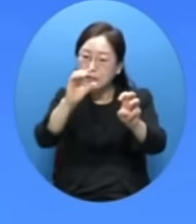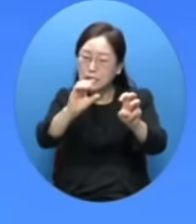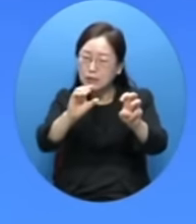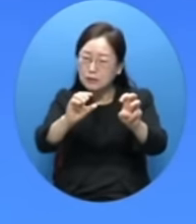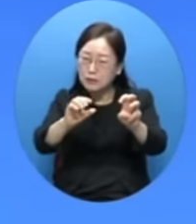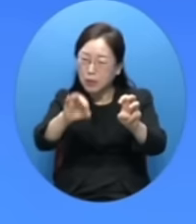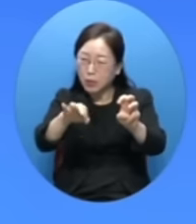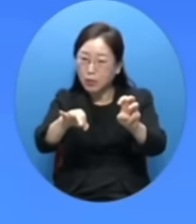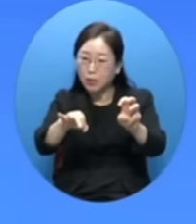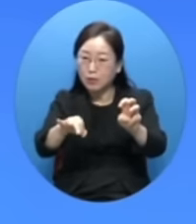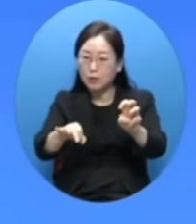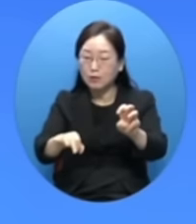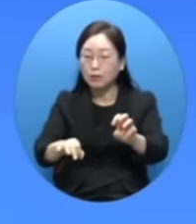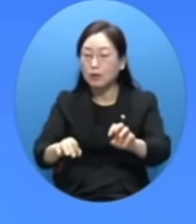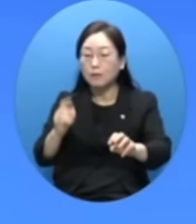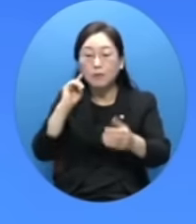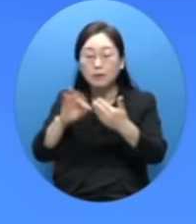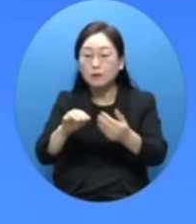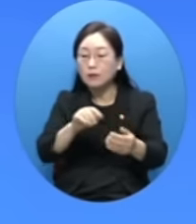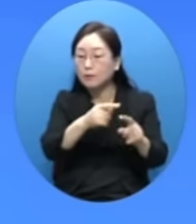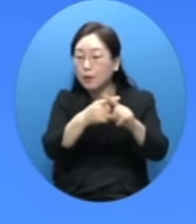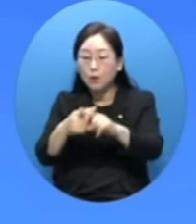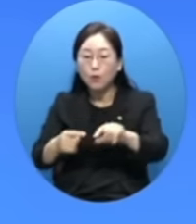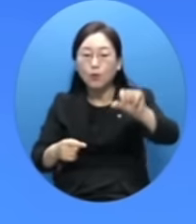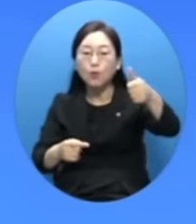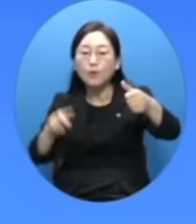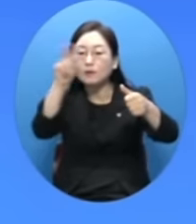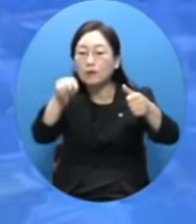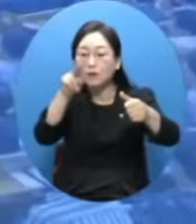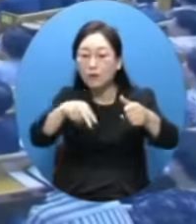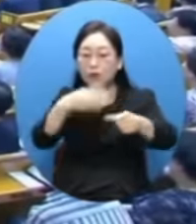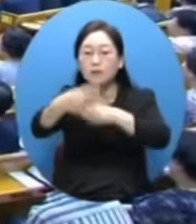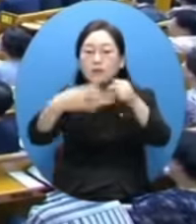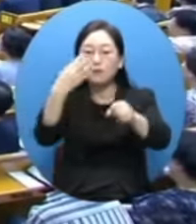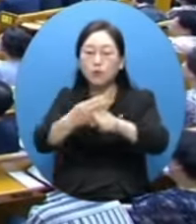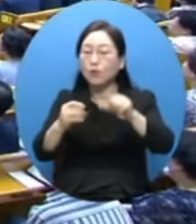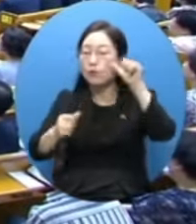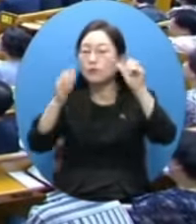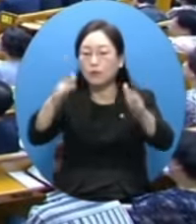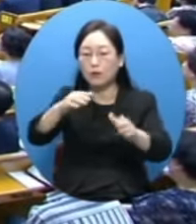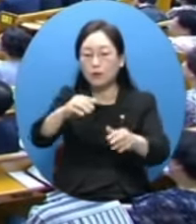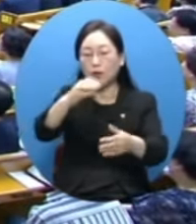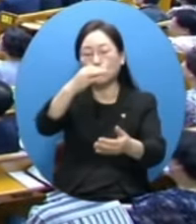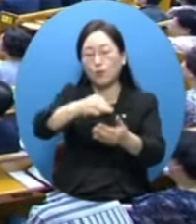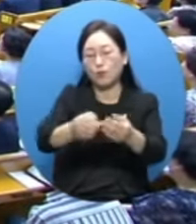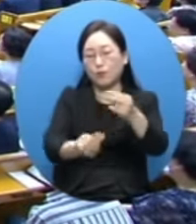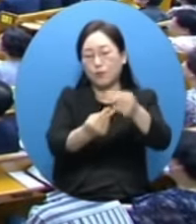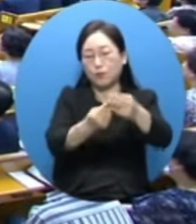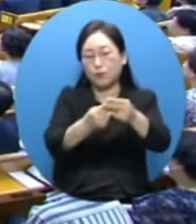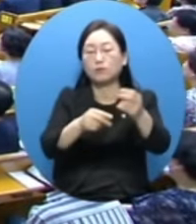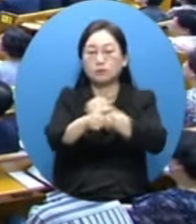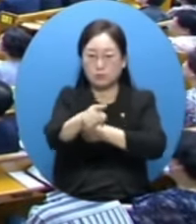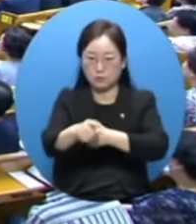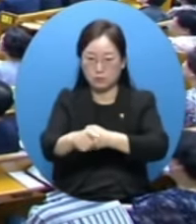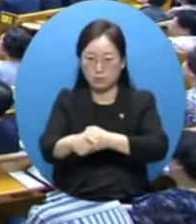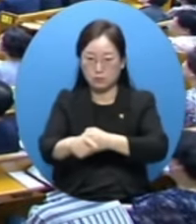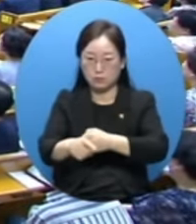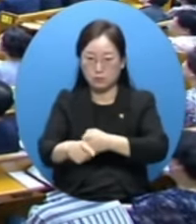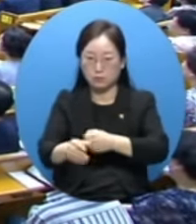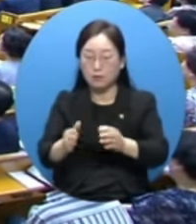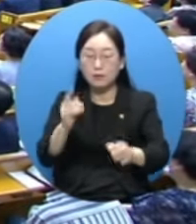500달러는 4년 5개월치에 해당되는 큰 금액이라고 보도했습니다. 우리가 월 300을